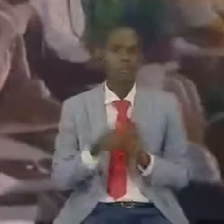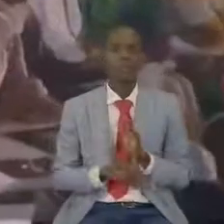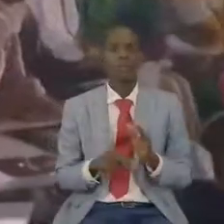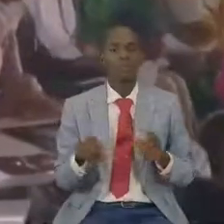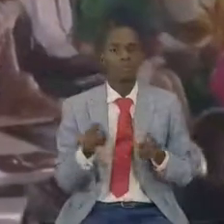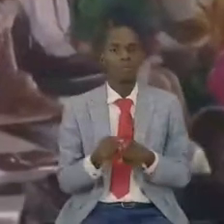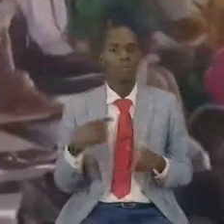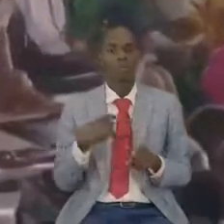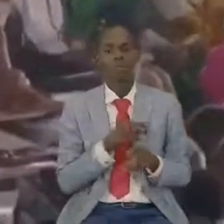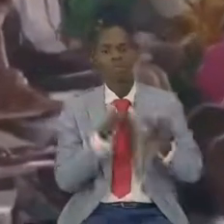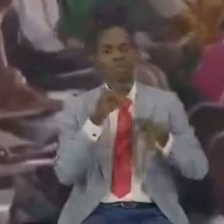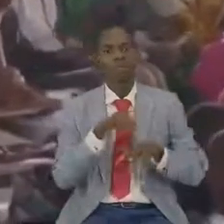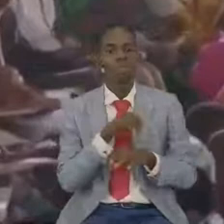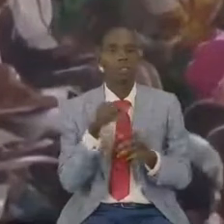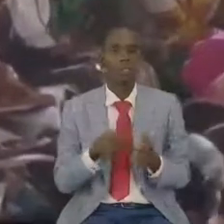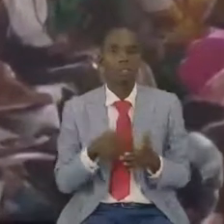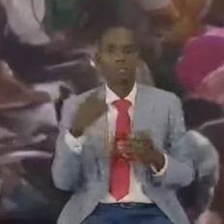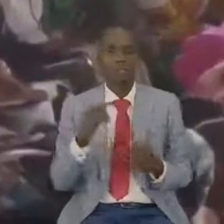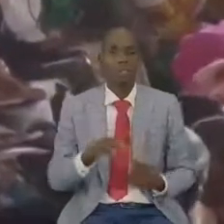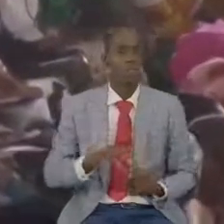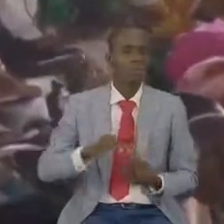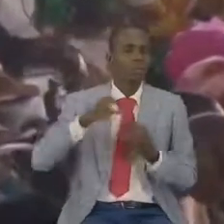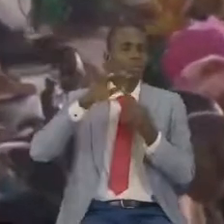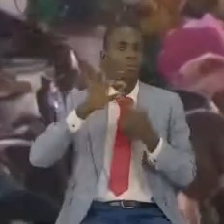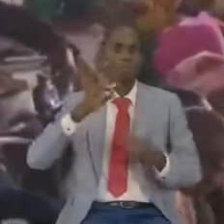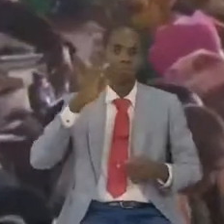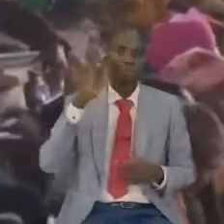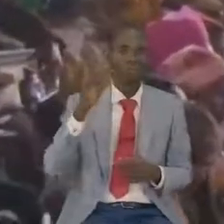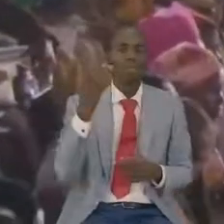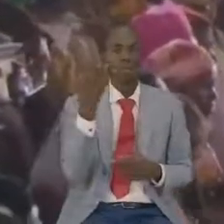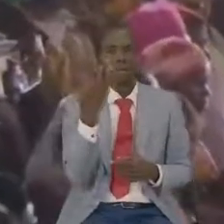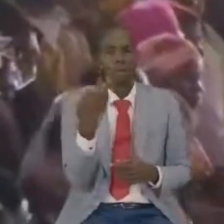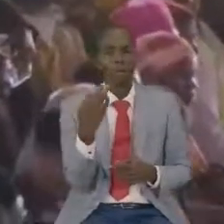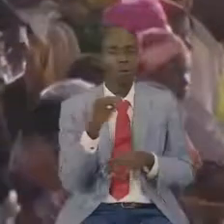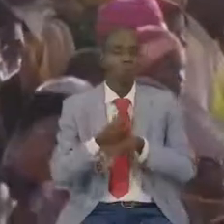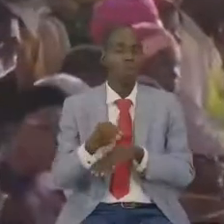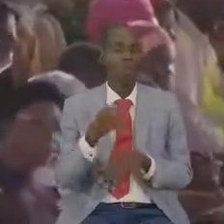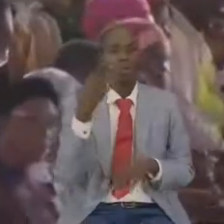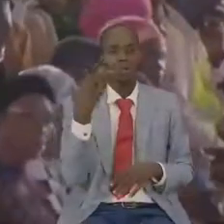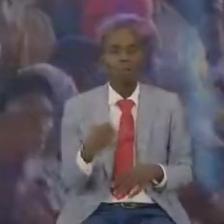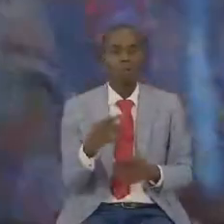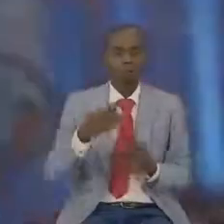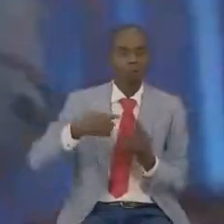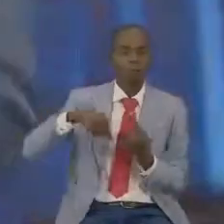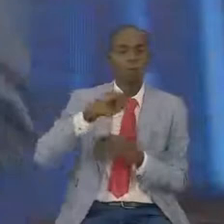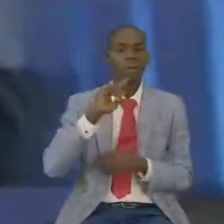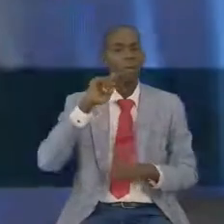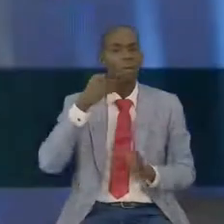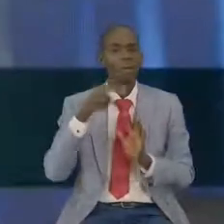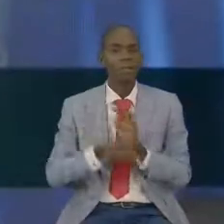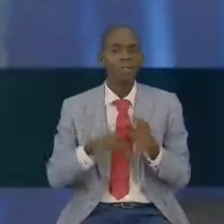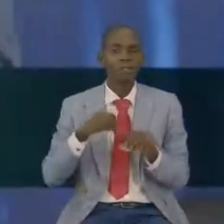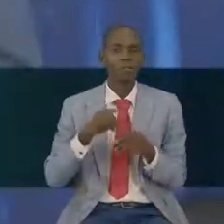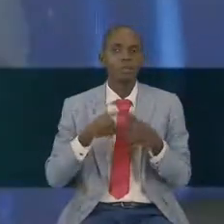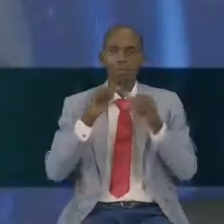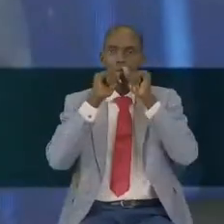nous considérons ce message, le ministère exceptionnel de transformer l'amertume en bénédiction, il